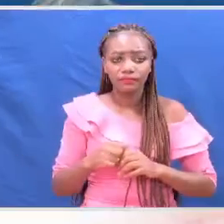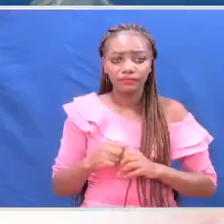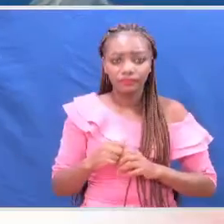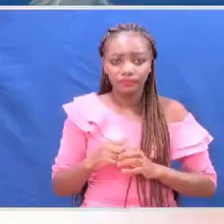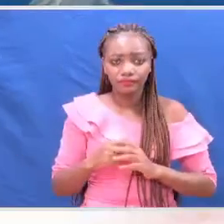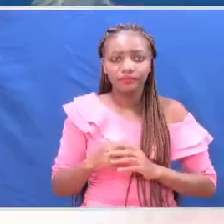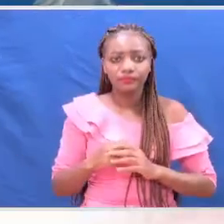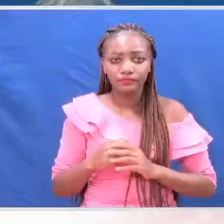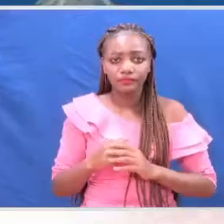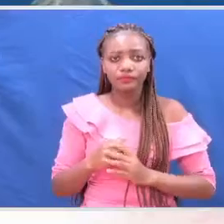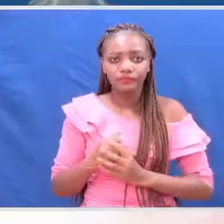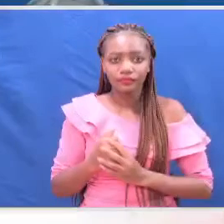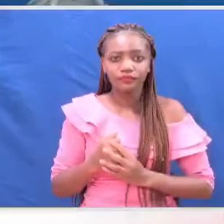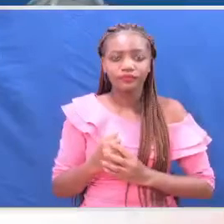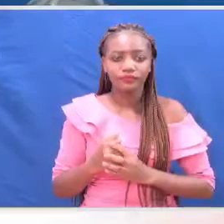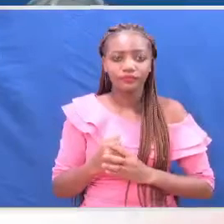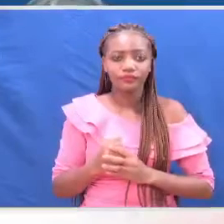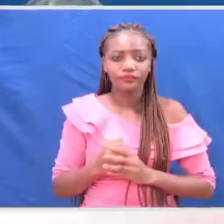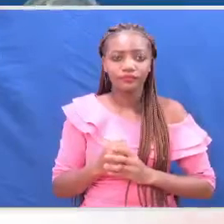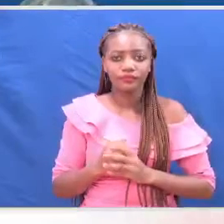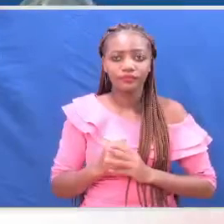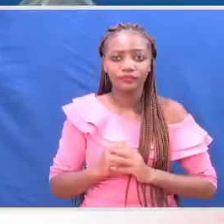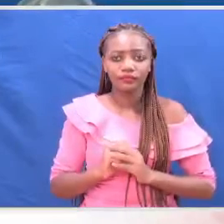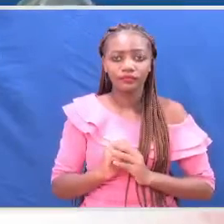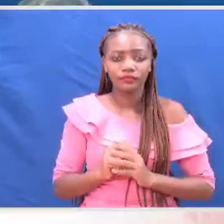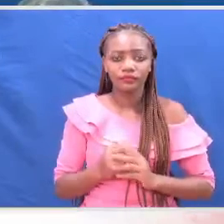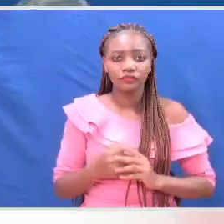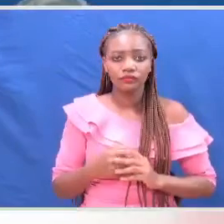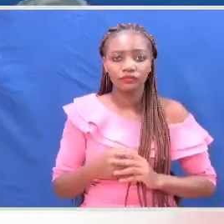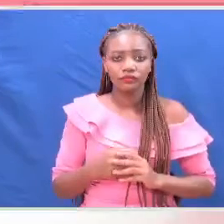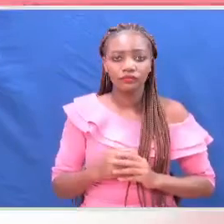Nanok Lauren, TV47.